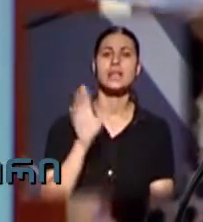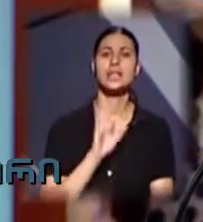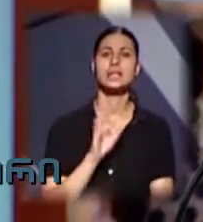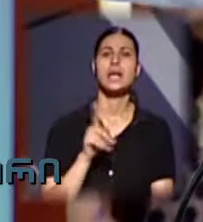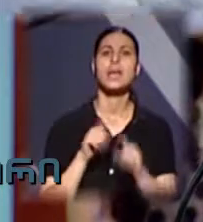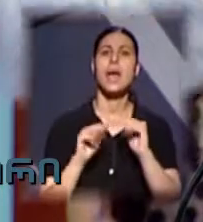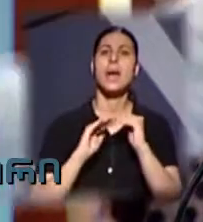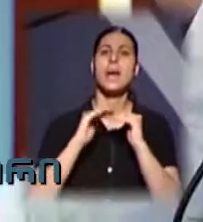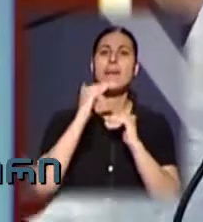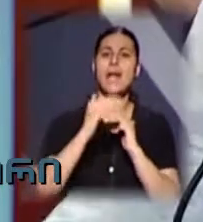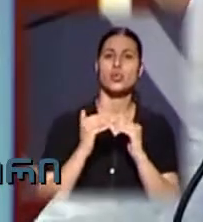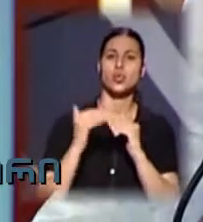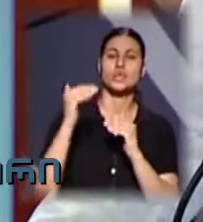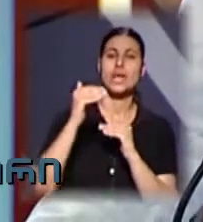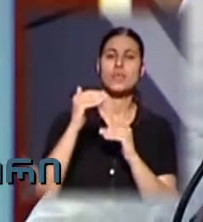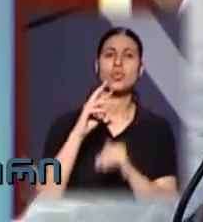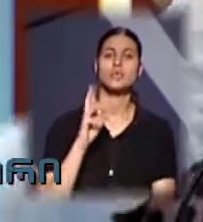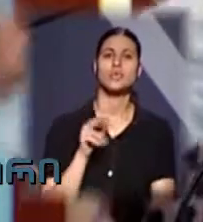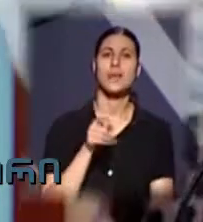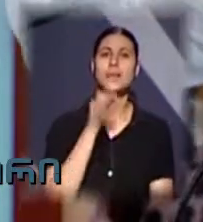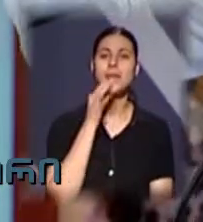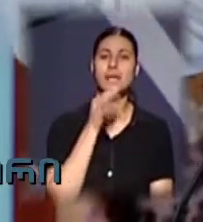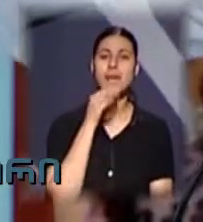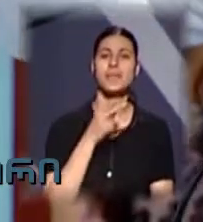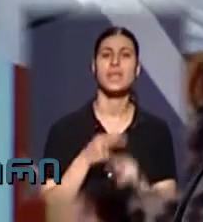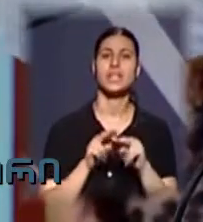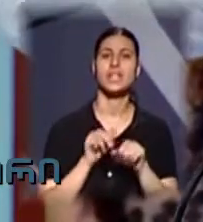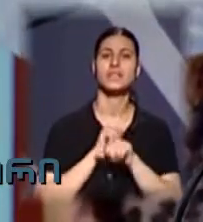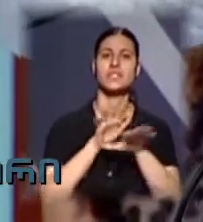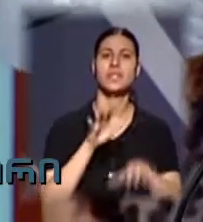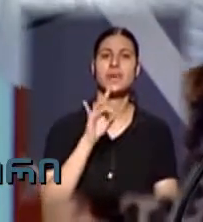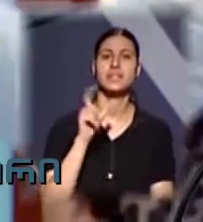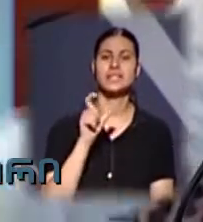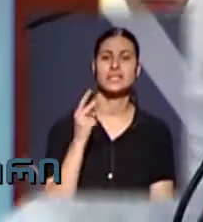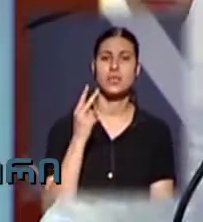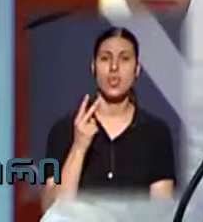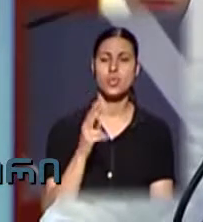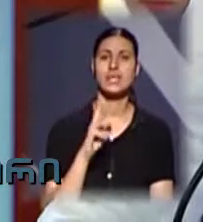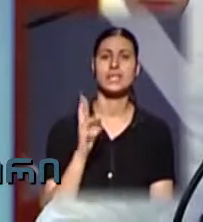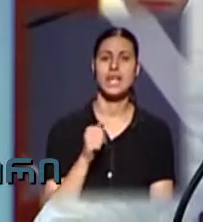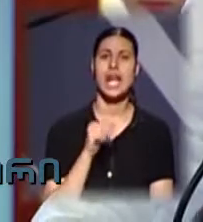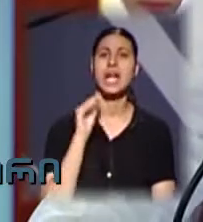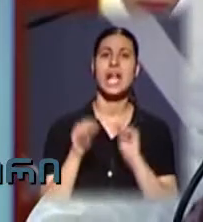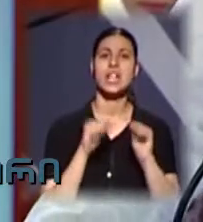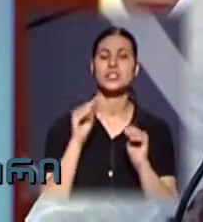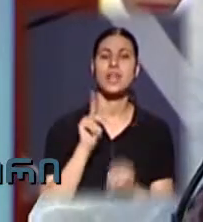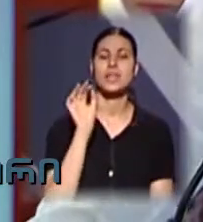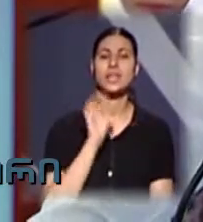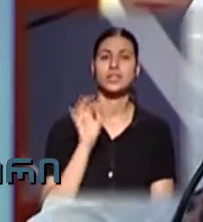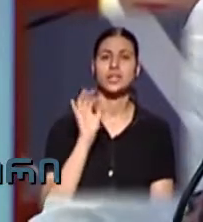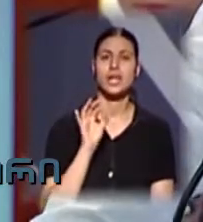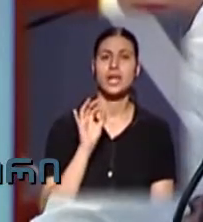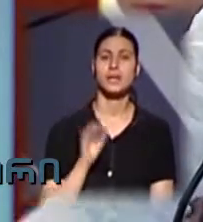ავშნიანის პლატო ზემოთ, მანამდის იქ ვრცელდება ერზე 2 და განაშენიანებას რაც